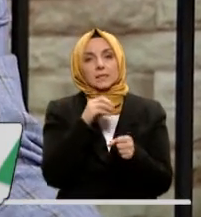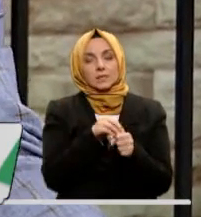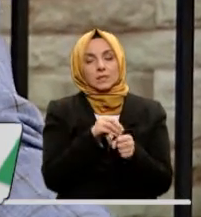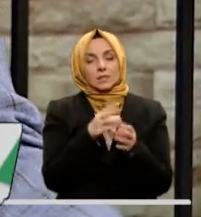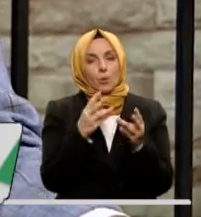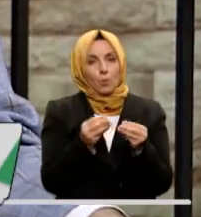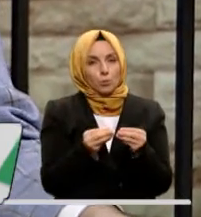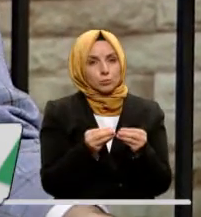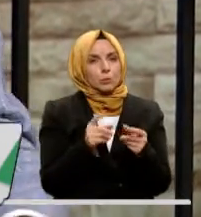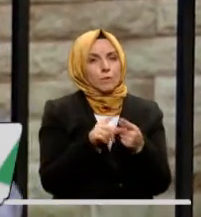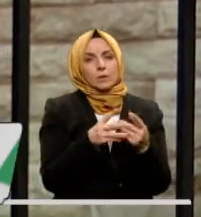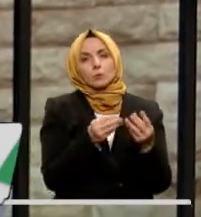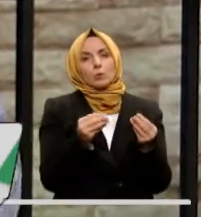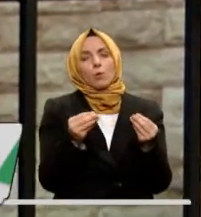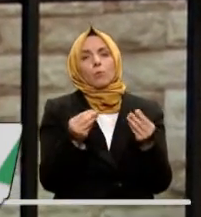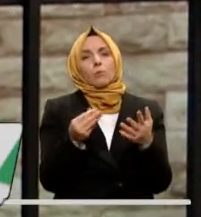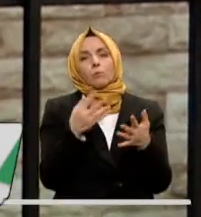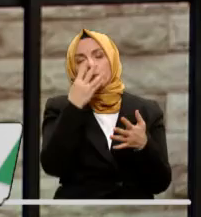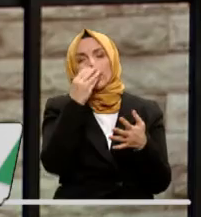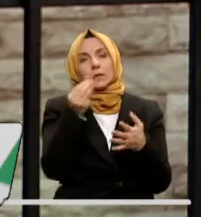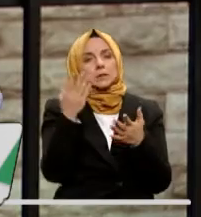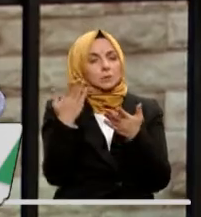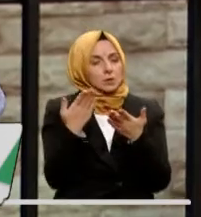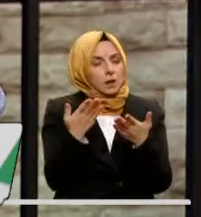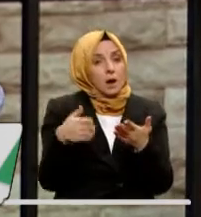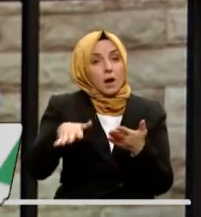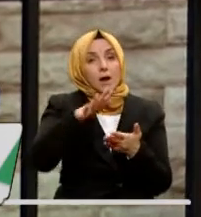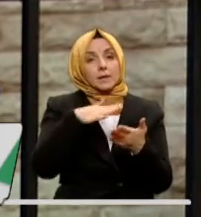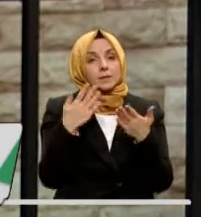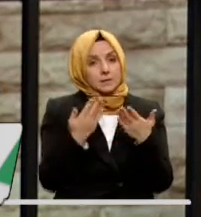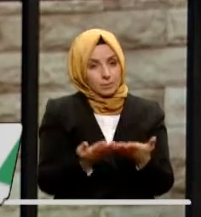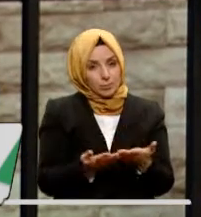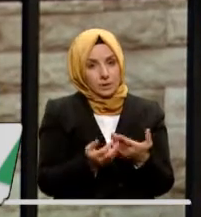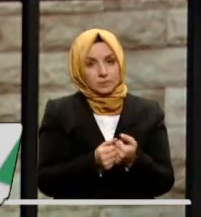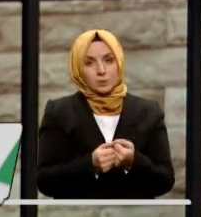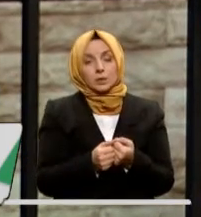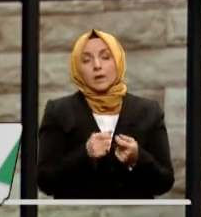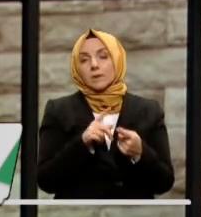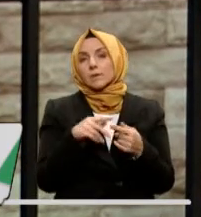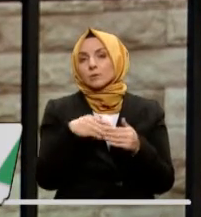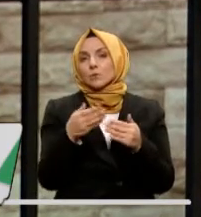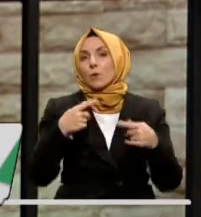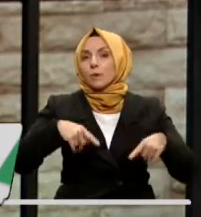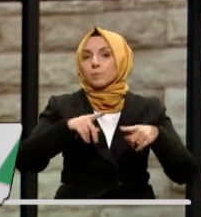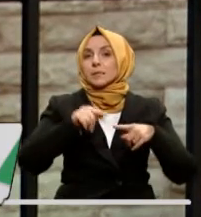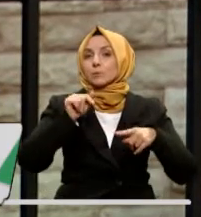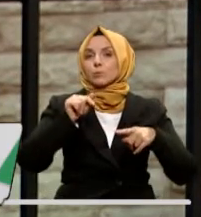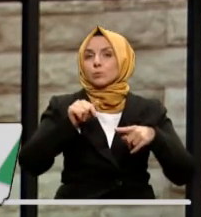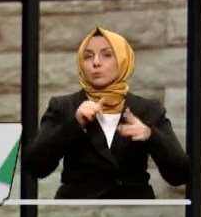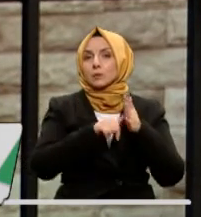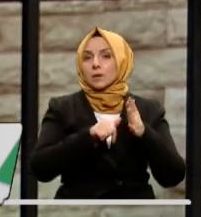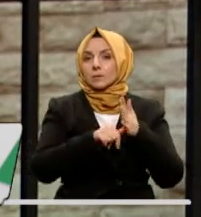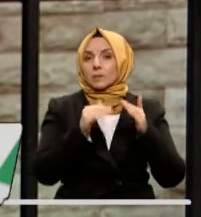çok ciddi bir kabul görmüş Özellikle bu takvimimiz sonra biz bu takvimi artık geliştirmeye